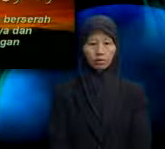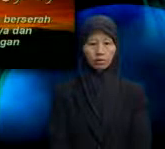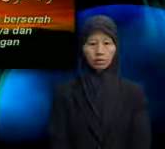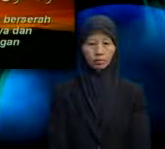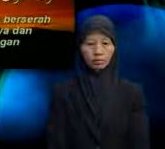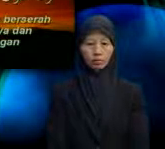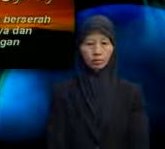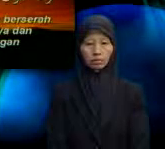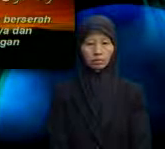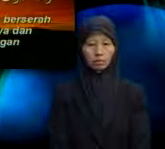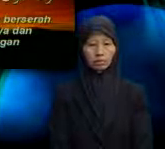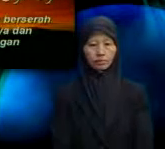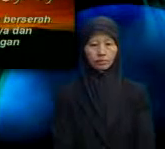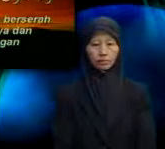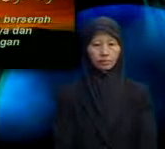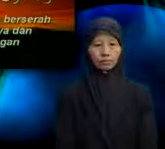Bismillahirrahmanirrahim.